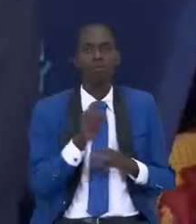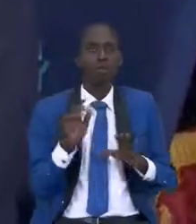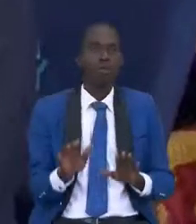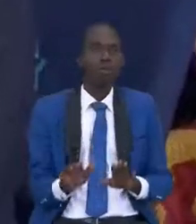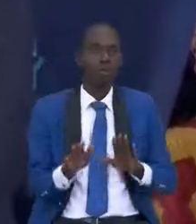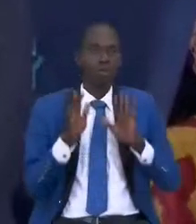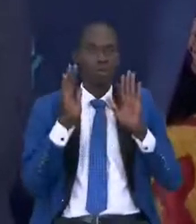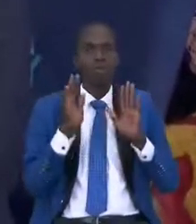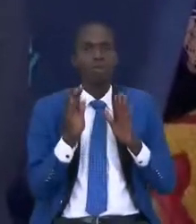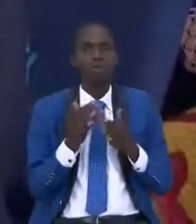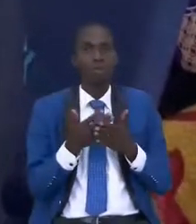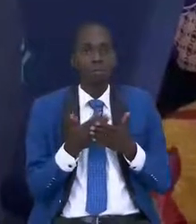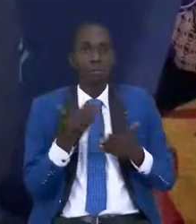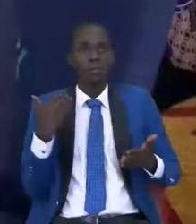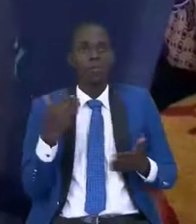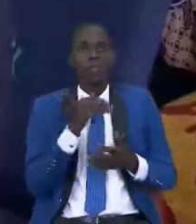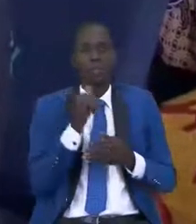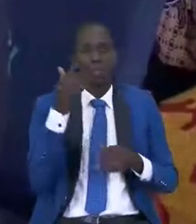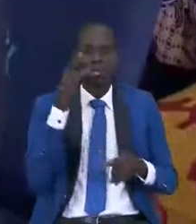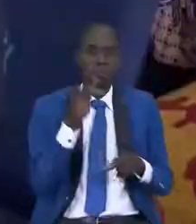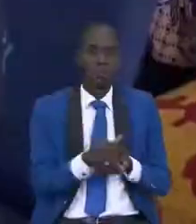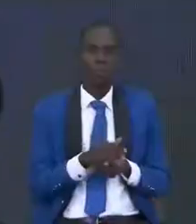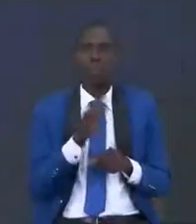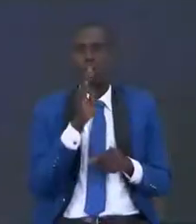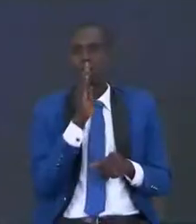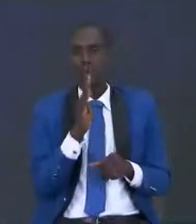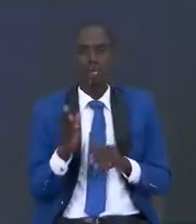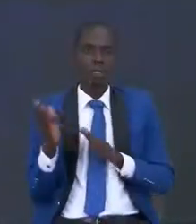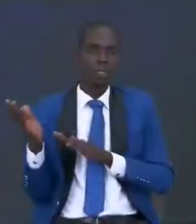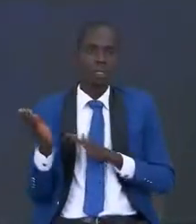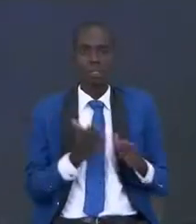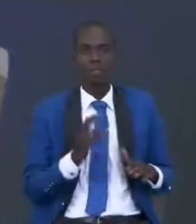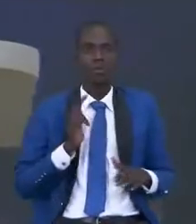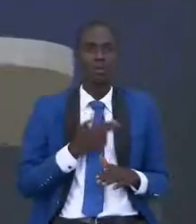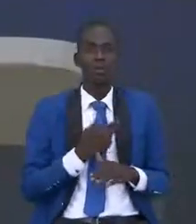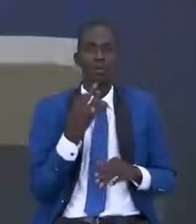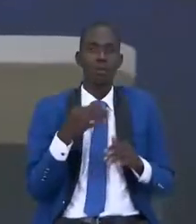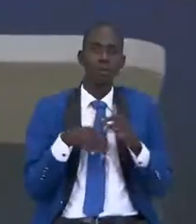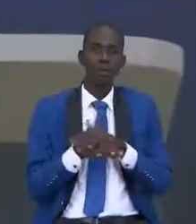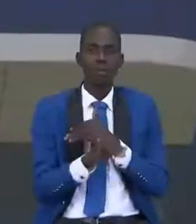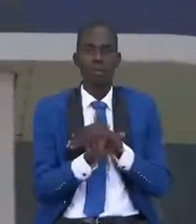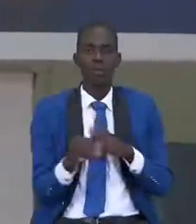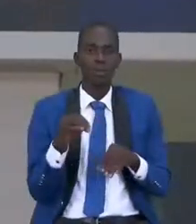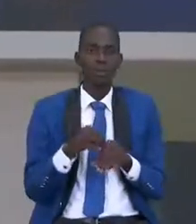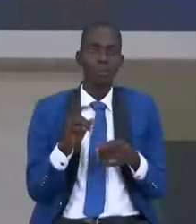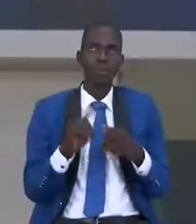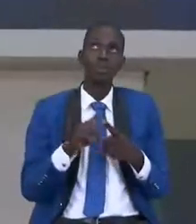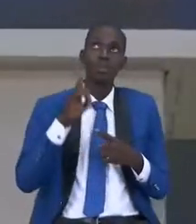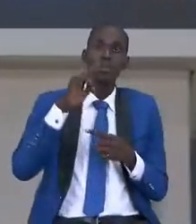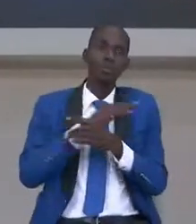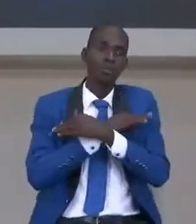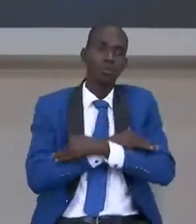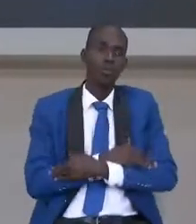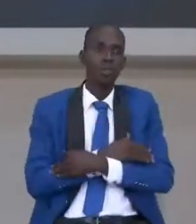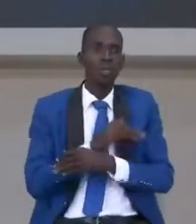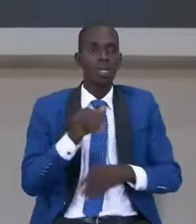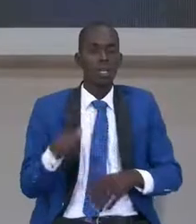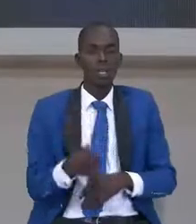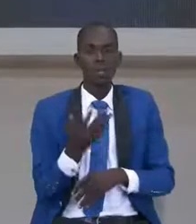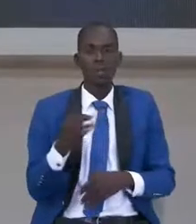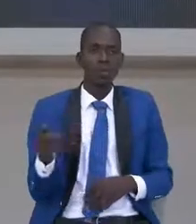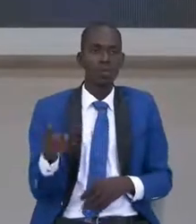Hébreux 4, 1. Créons donc, tandis que la promesse d'entrer dans son repos subsiste encore, qu'aucun